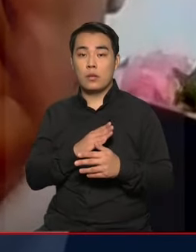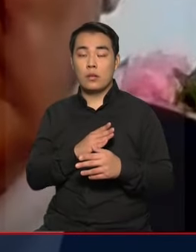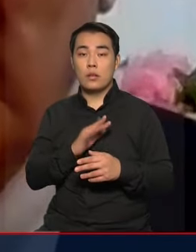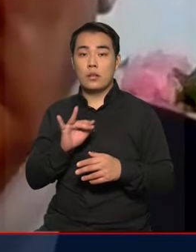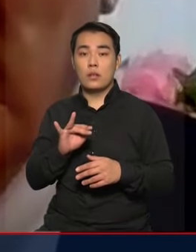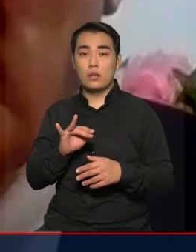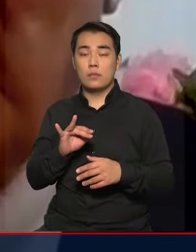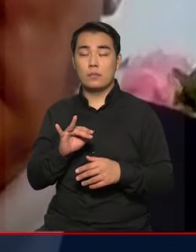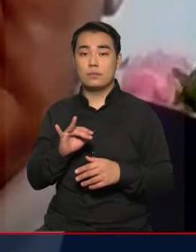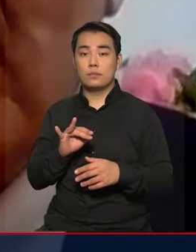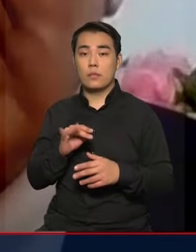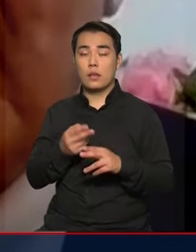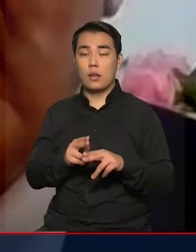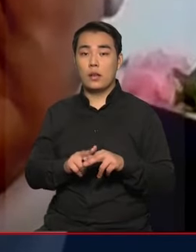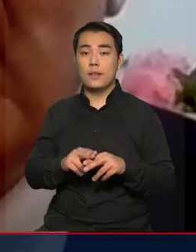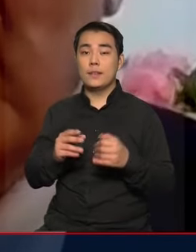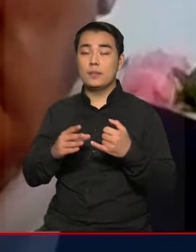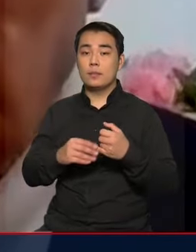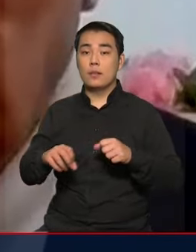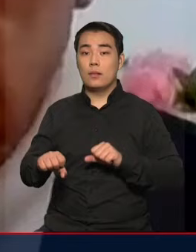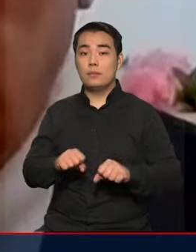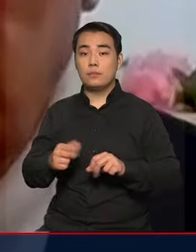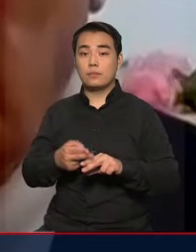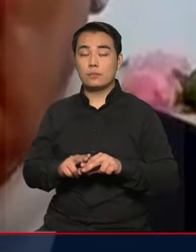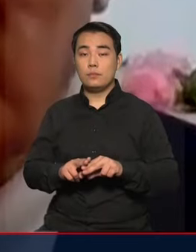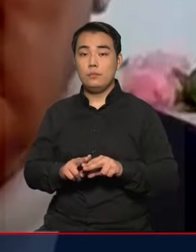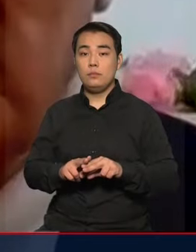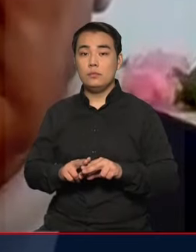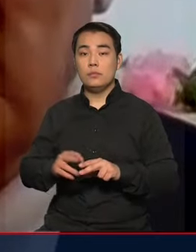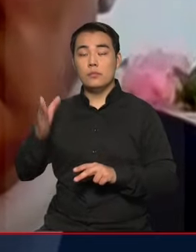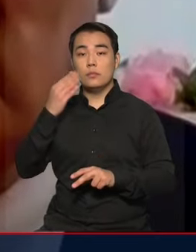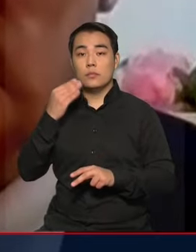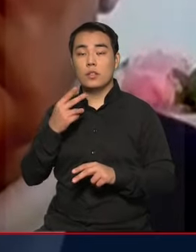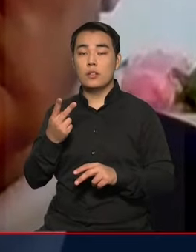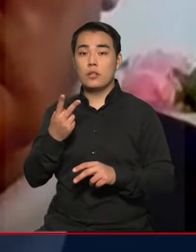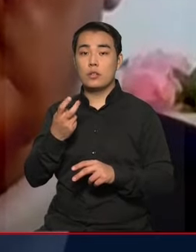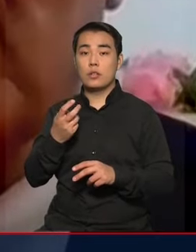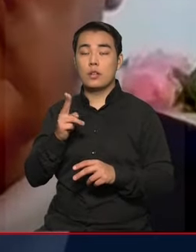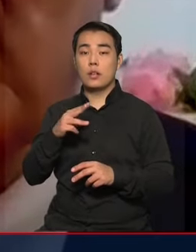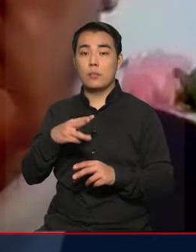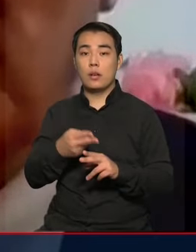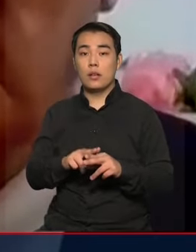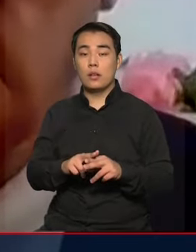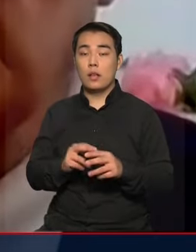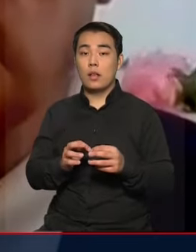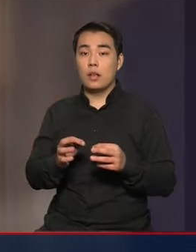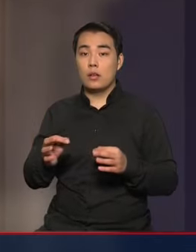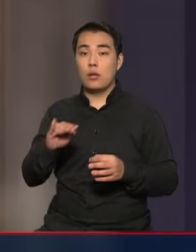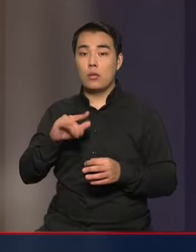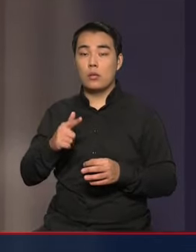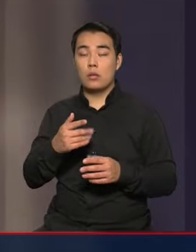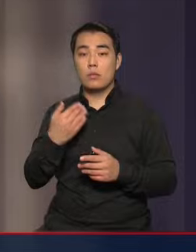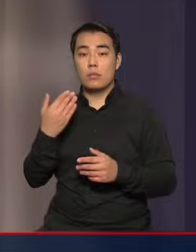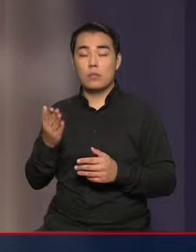Енді бұл жер сілкіністің ошағы Алматыдан 200 километр оңтүстікке